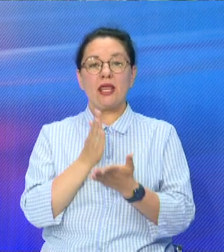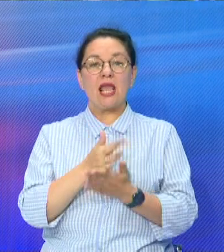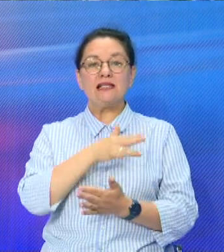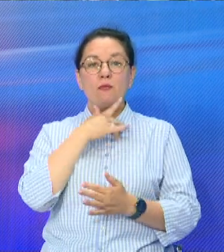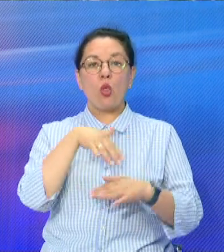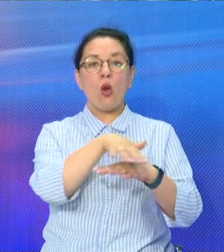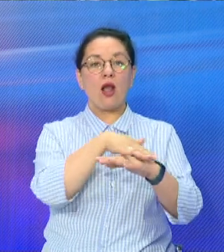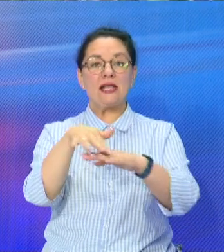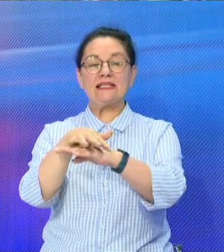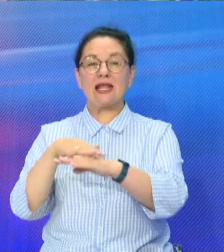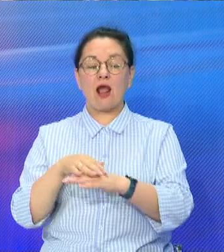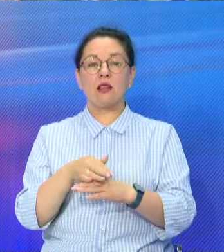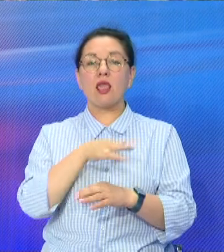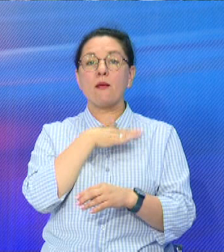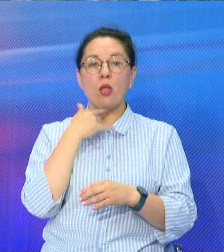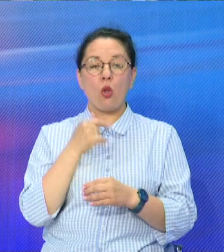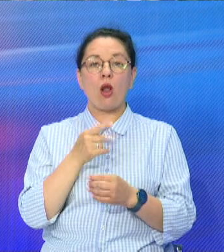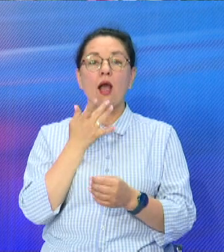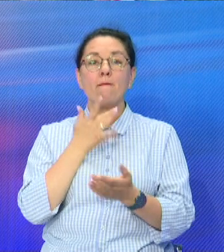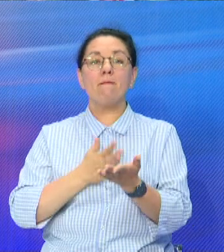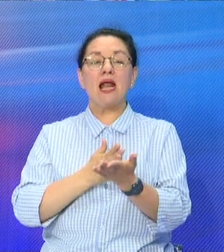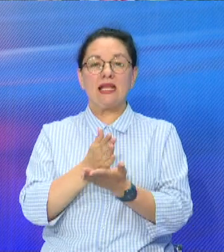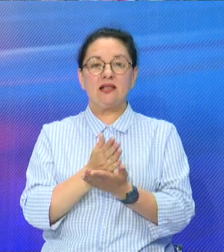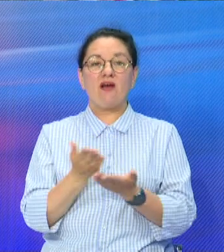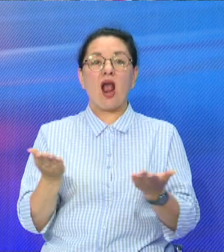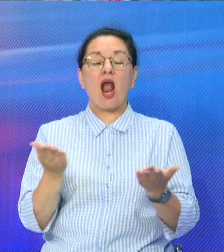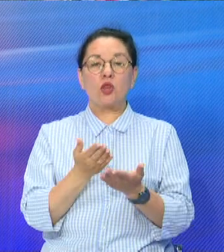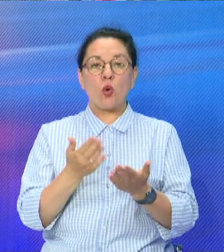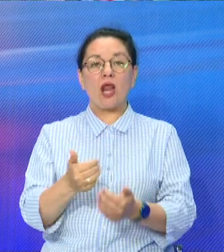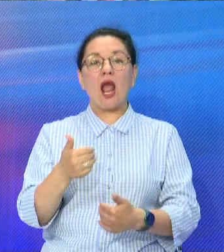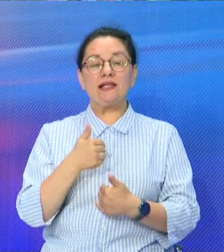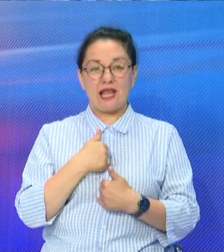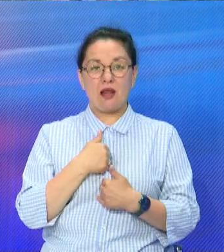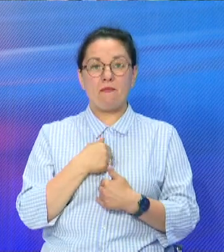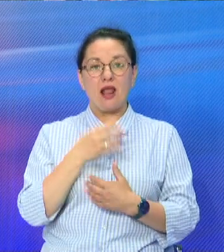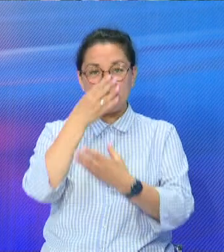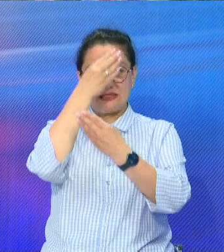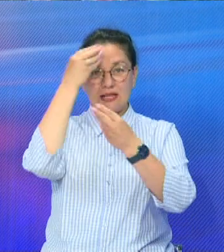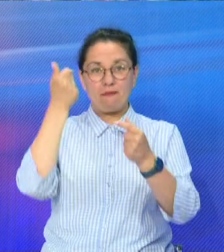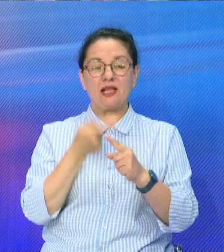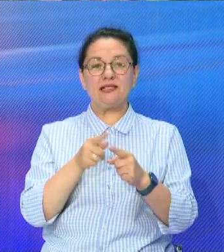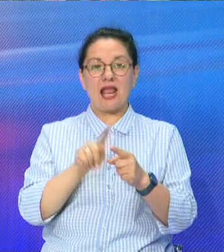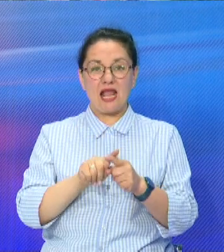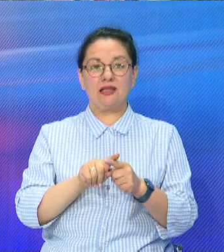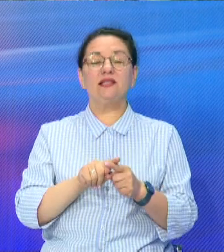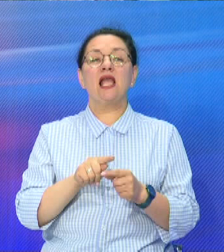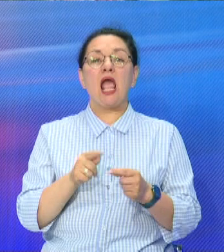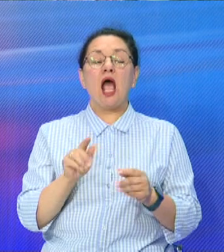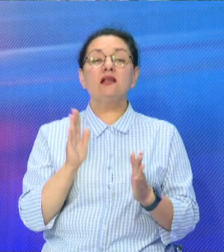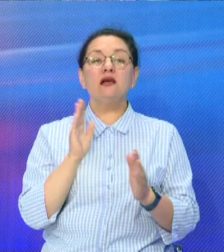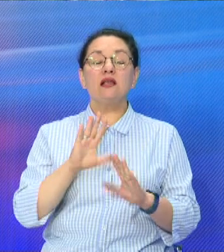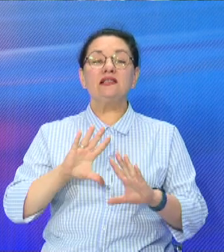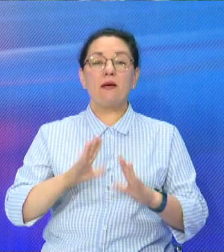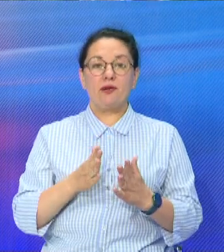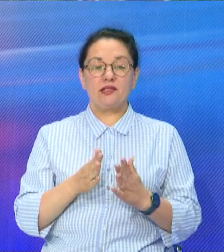много политиков которые бы хотели забыть эти события более того они просто хотели бы забыть они хотели бы